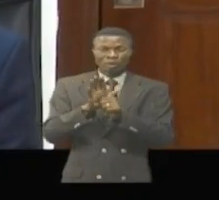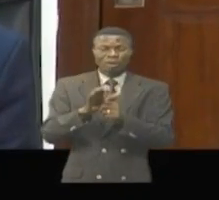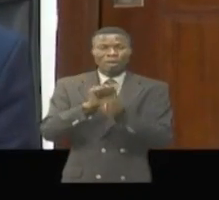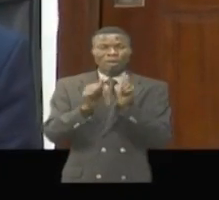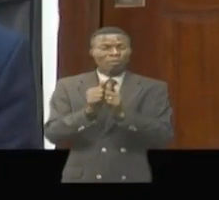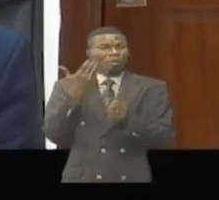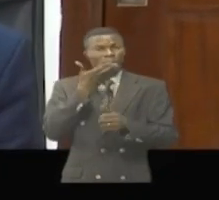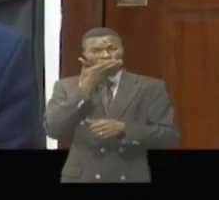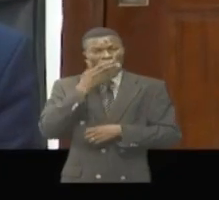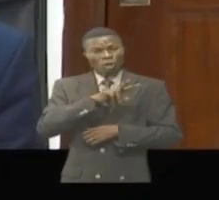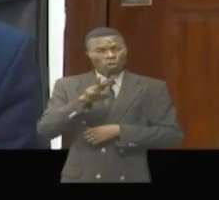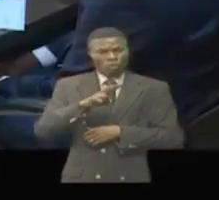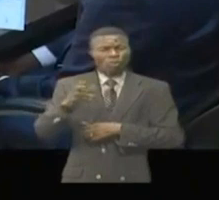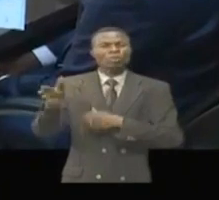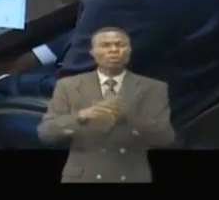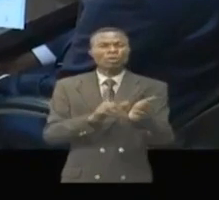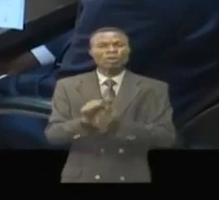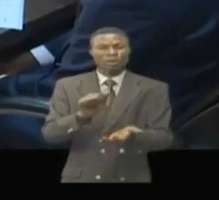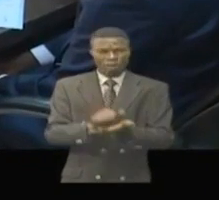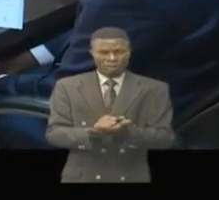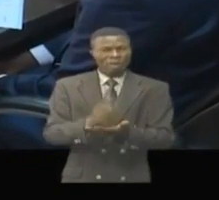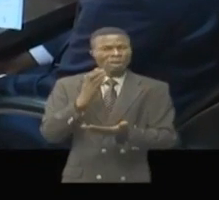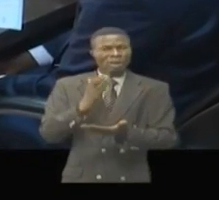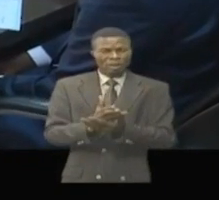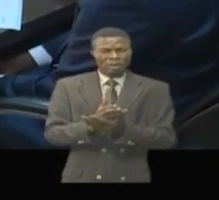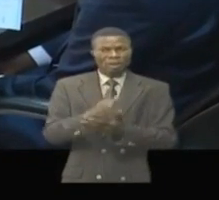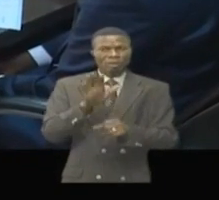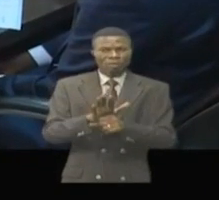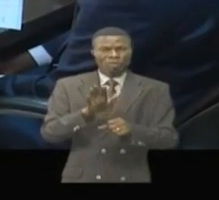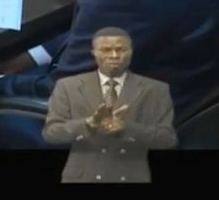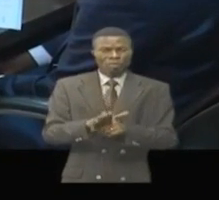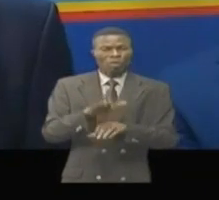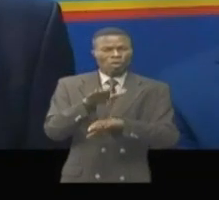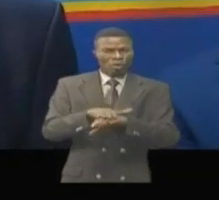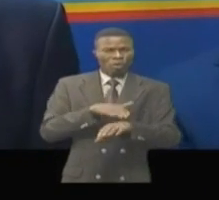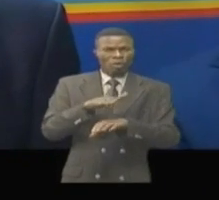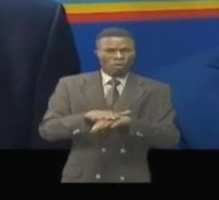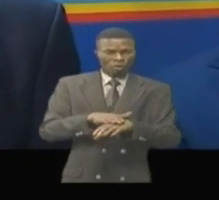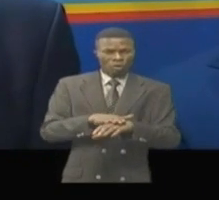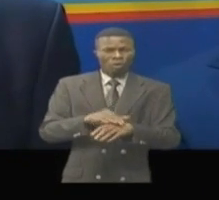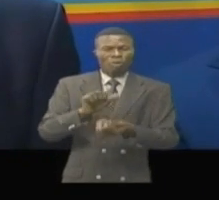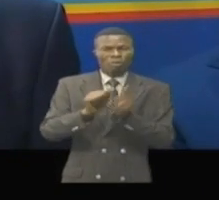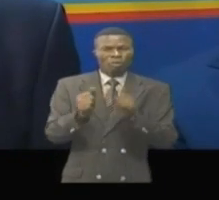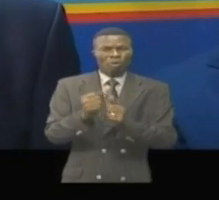Covid-19, mais également par un certain nombre de lenteurs au niveau de la passation de marché.